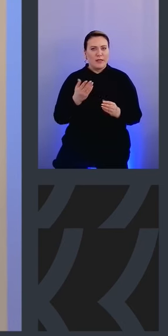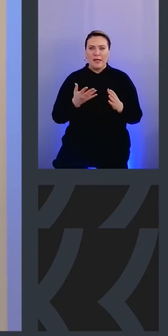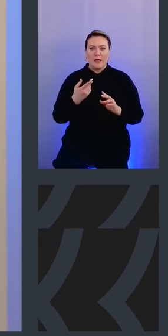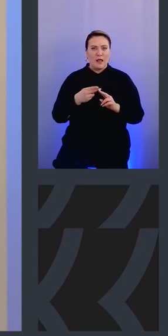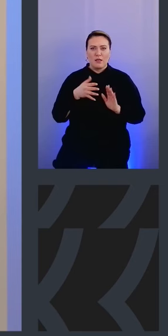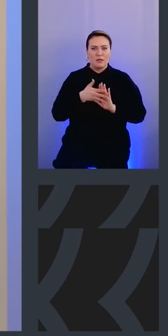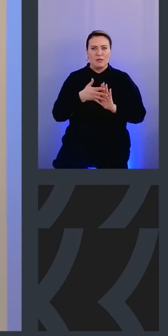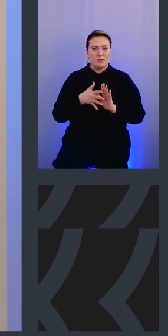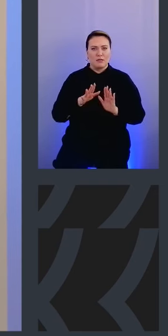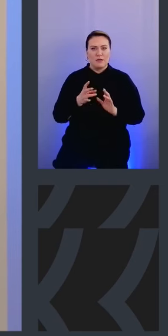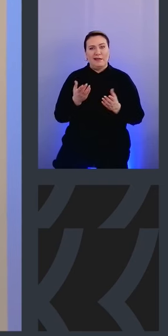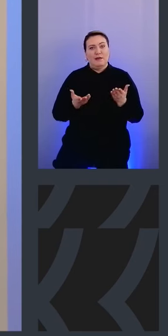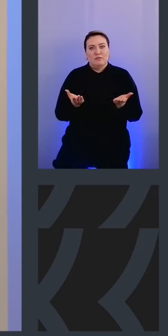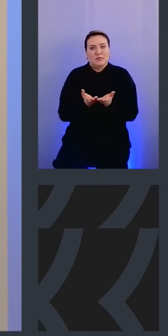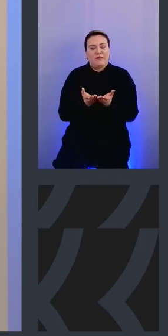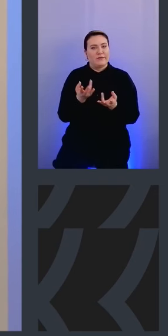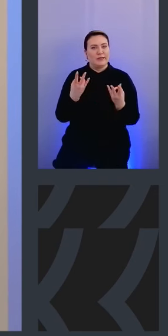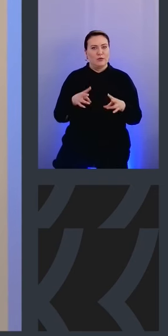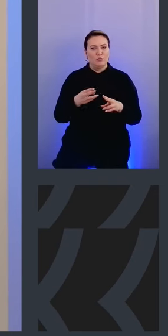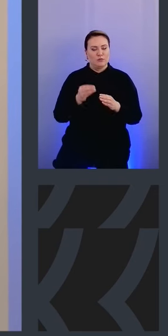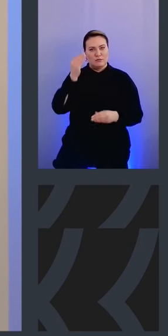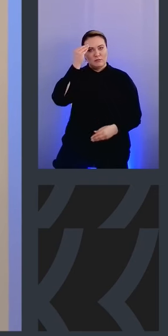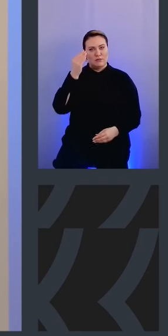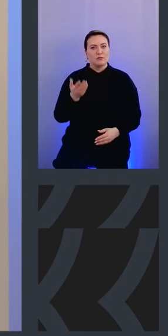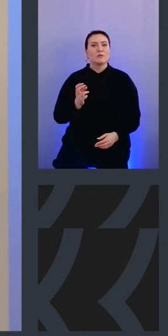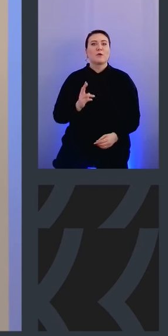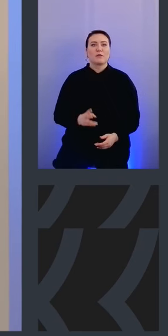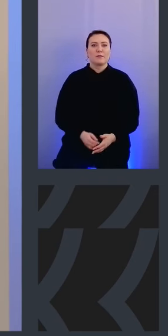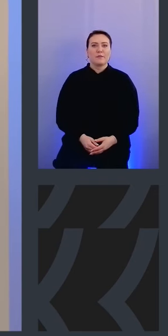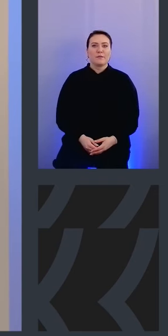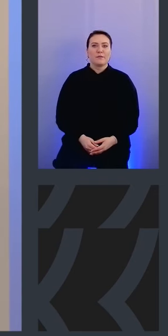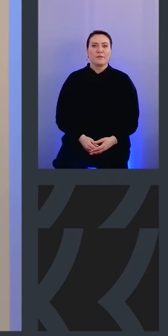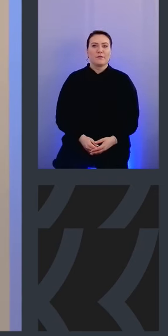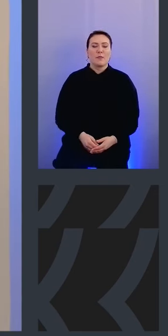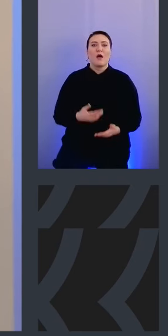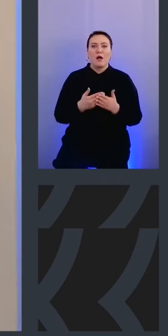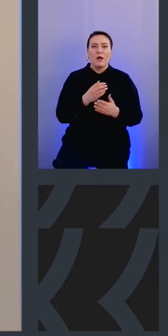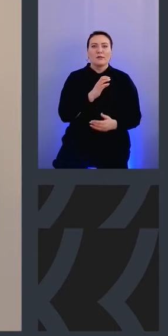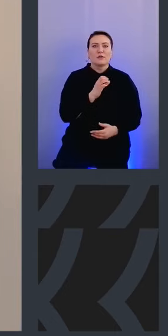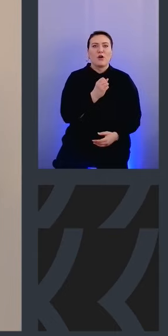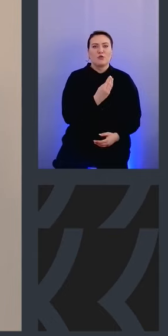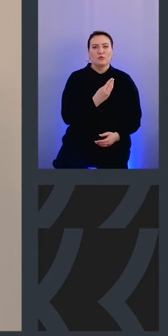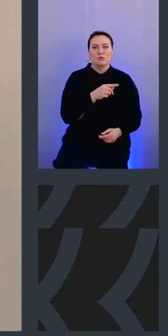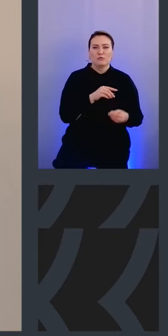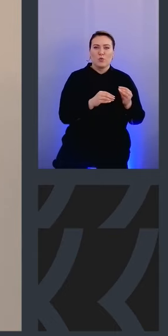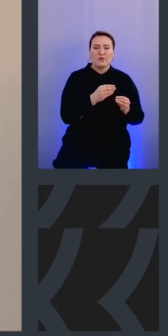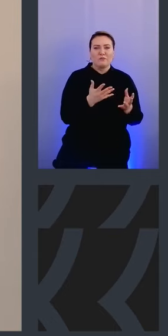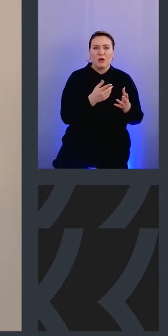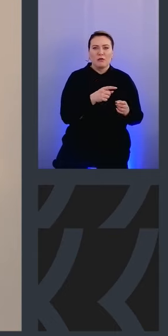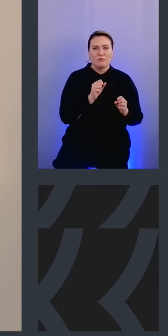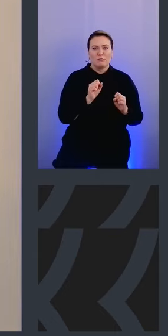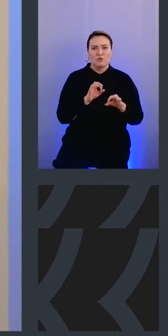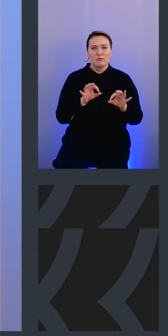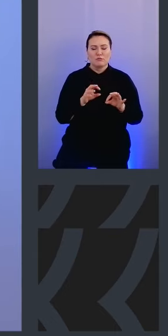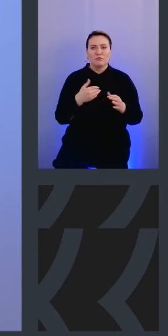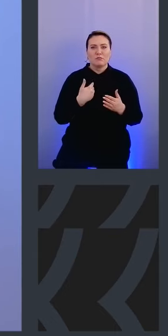следует сравнивать в таком виде? А можете назвать уязвимости SSH? Ну, вот здесь пишут,